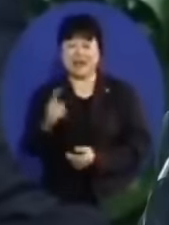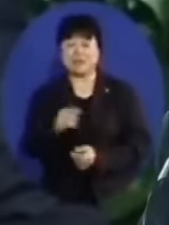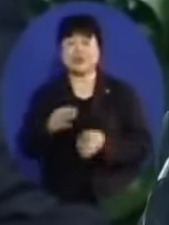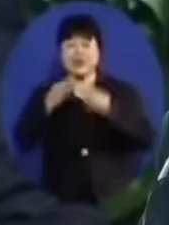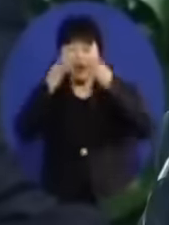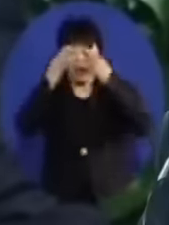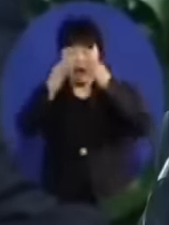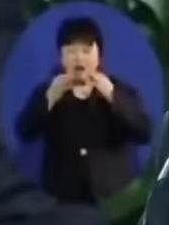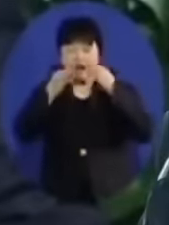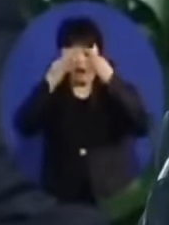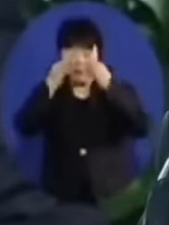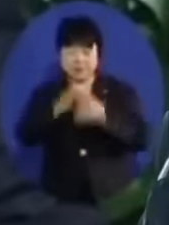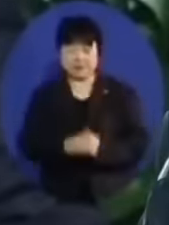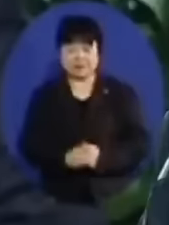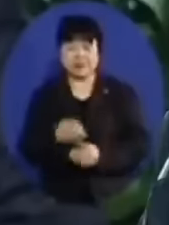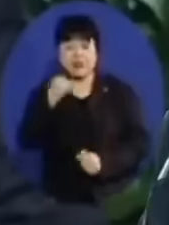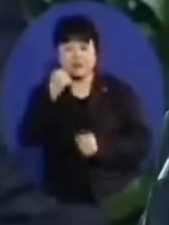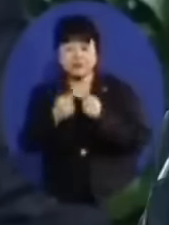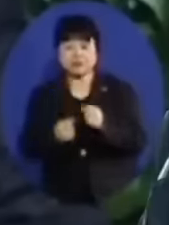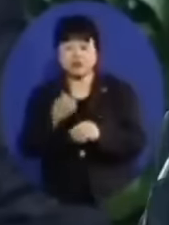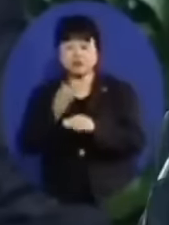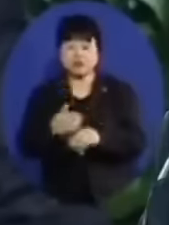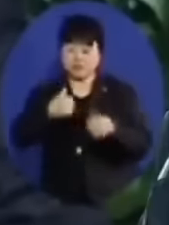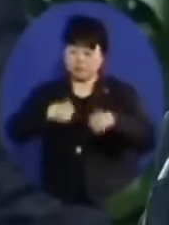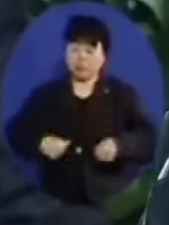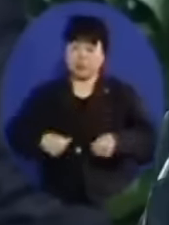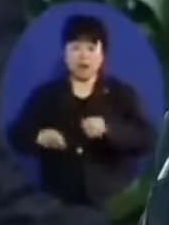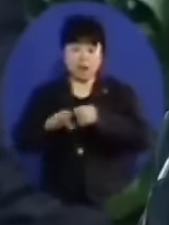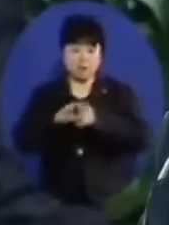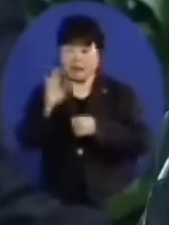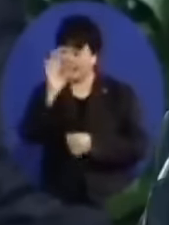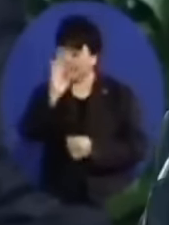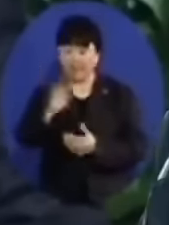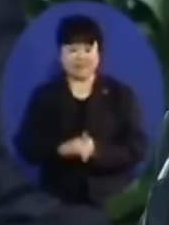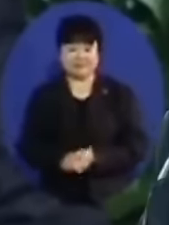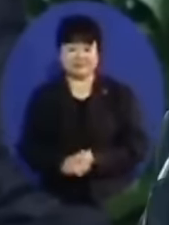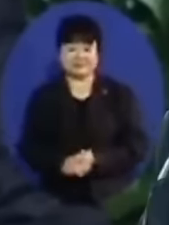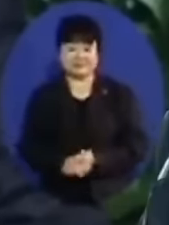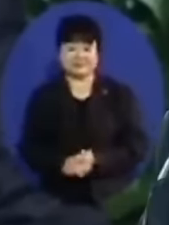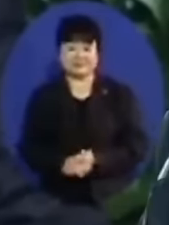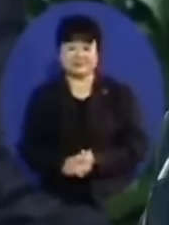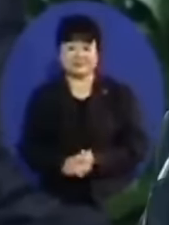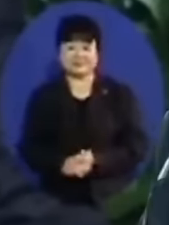열심히 뛰더라도 중도에 그만두어버리면 안 되는 것입니다.